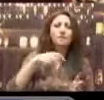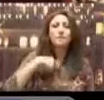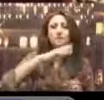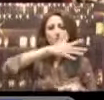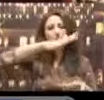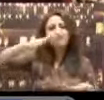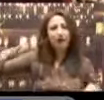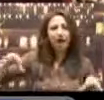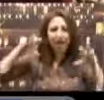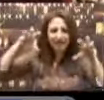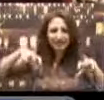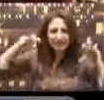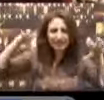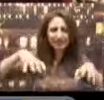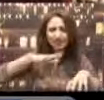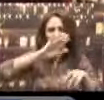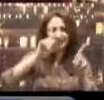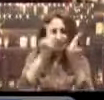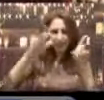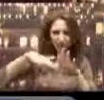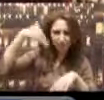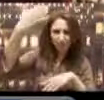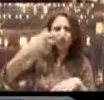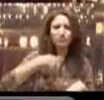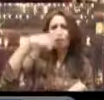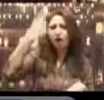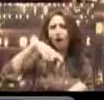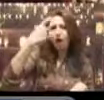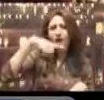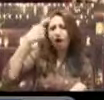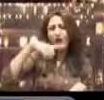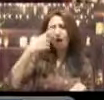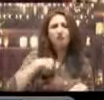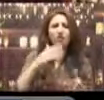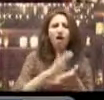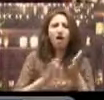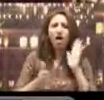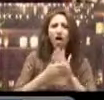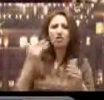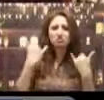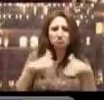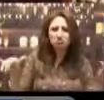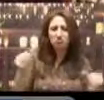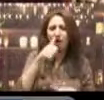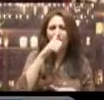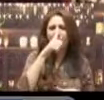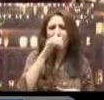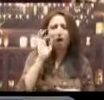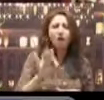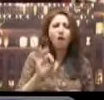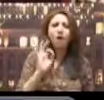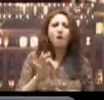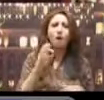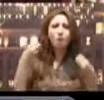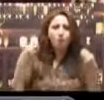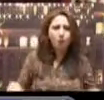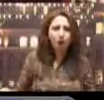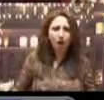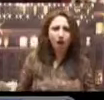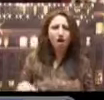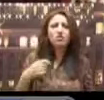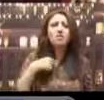ما حسيتش بنفسي يعني ساعات، وقعدت عيطت وحسيت ان الدنيا انتهت عند الحد ده. ووالدتي ساعتها يعني كان ليها